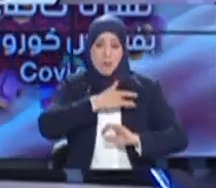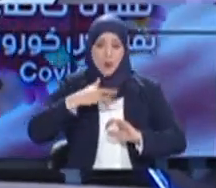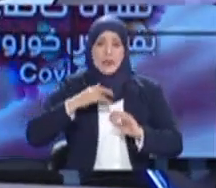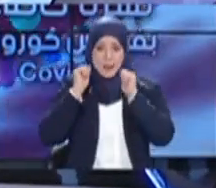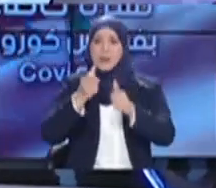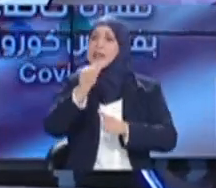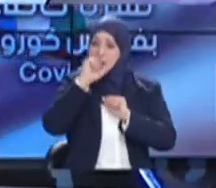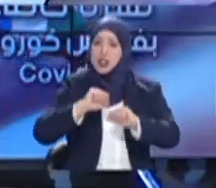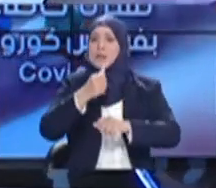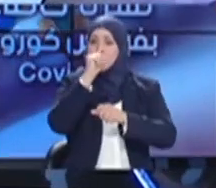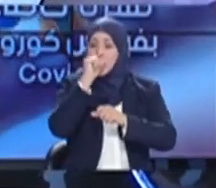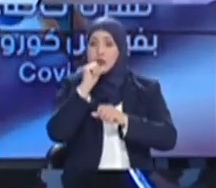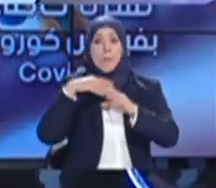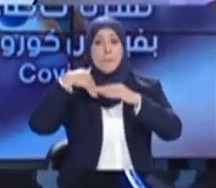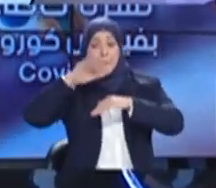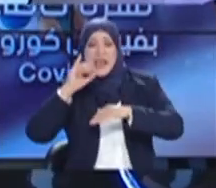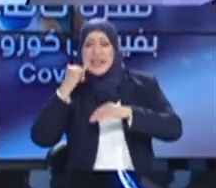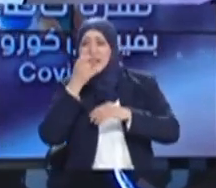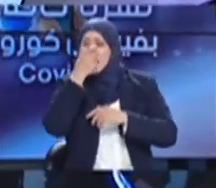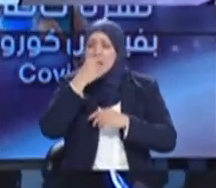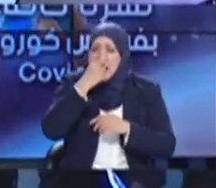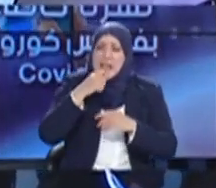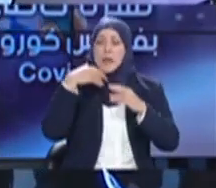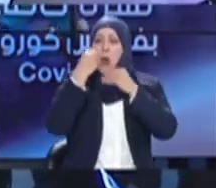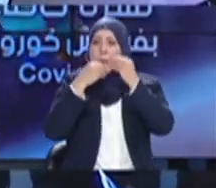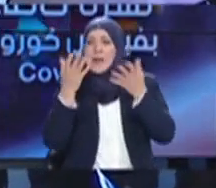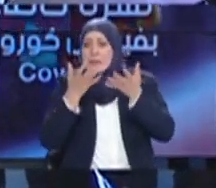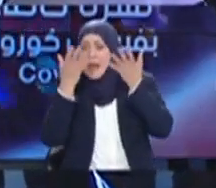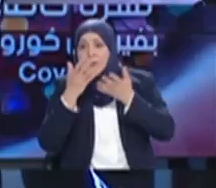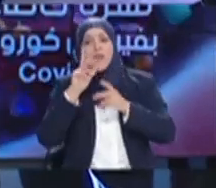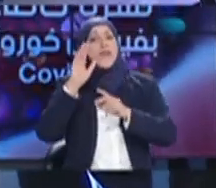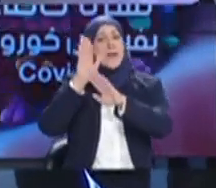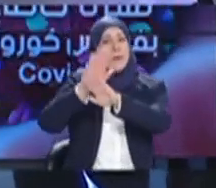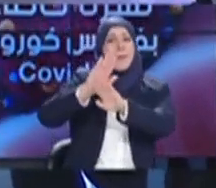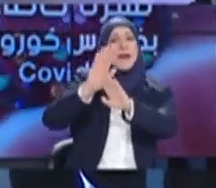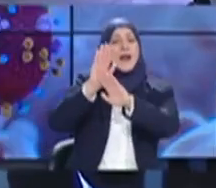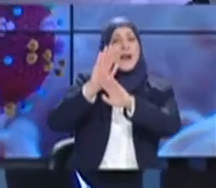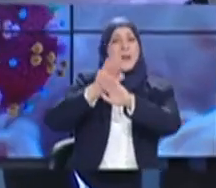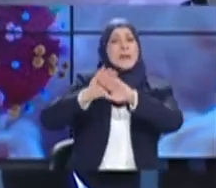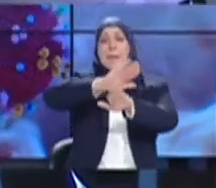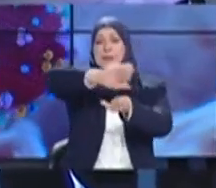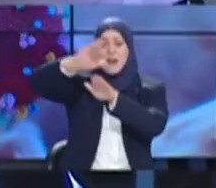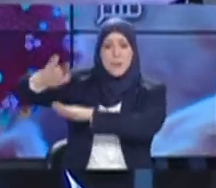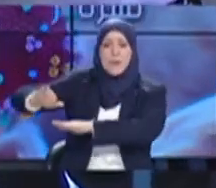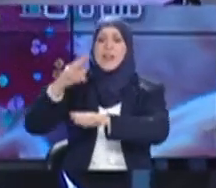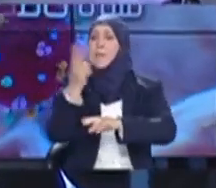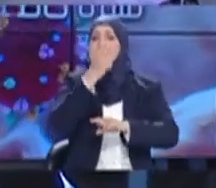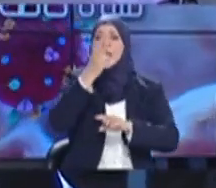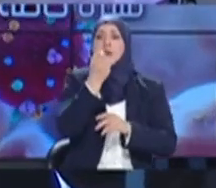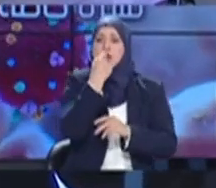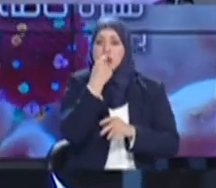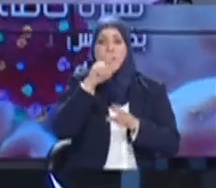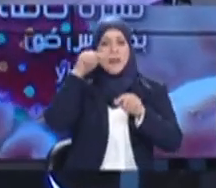للناس اللي عندهم شوية عوارض نتاع روم ولا جريب ولا يخاف، دو بريفيرونس ما يستعملش، وخاصة ما يلزمش يستعملهم الأدوية